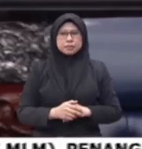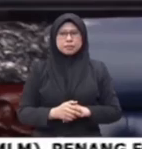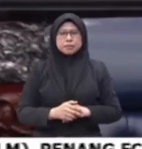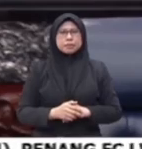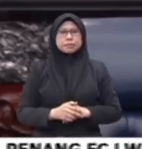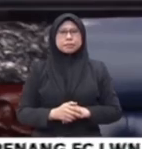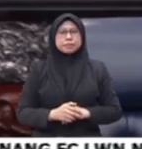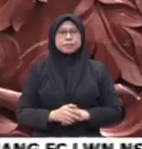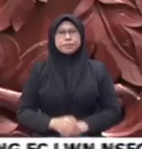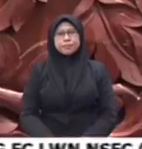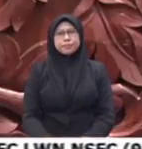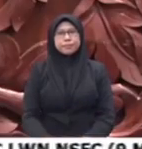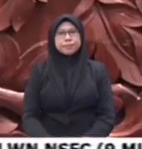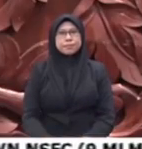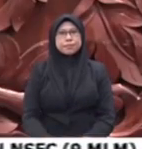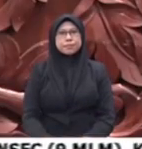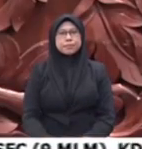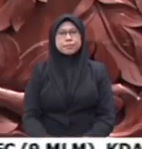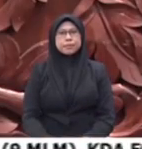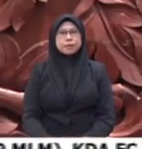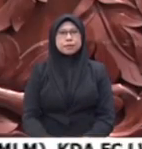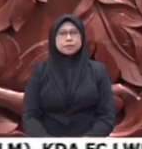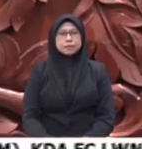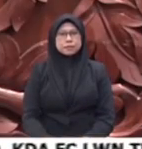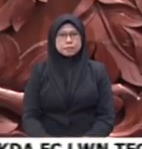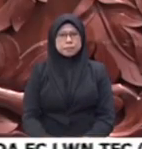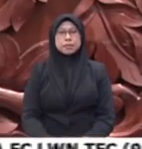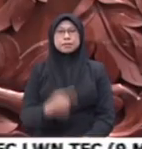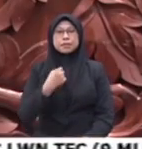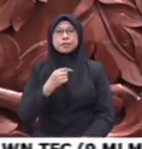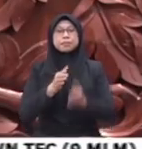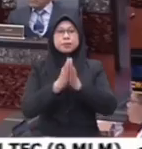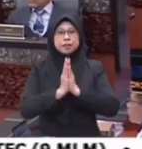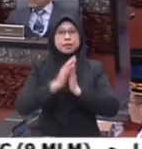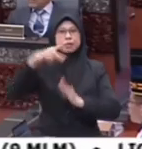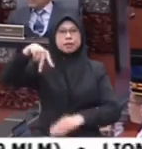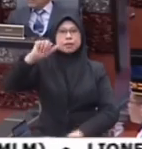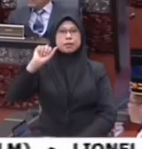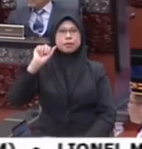Saya ya ya. Bicara. Okey, saya minta Yang Berhormat Pagoh.